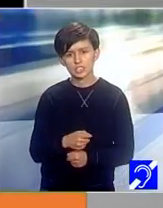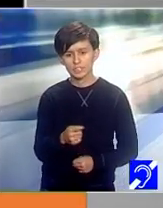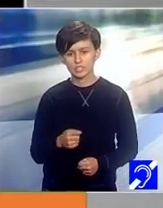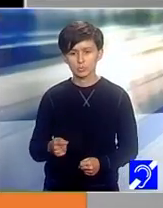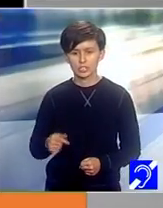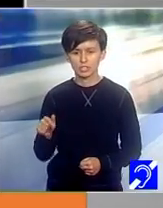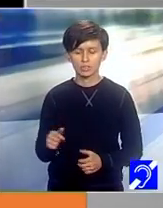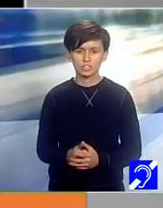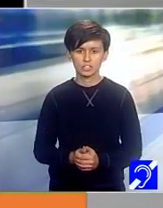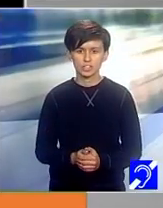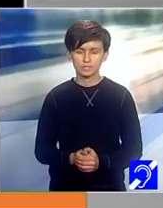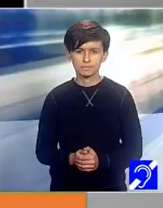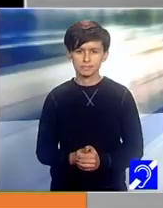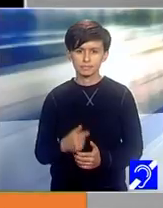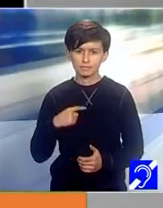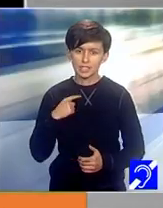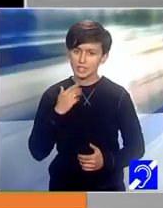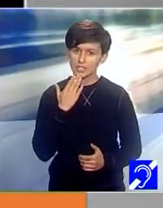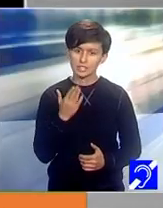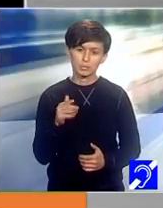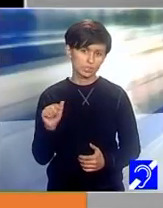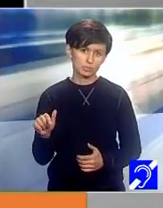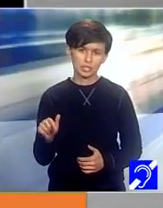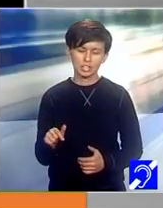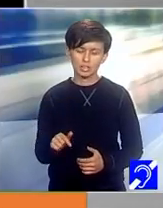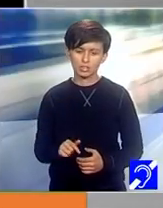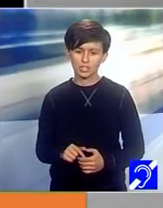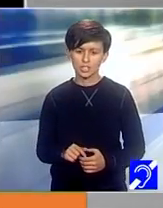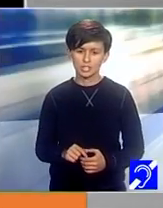e datorită lor, datorită lui Tiunde și datorită